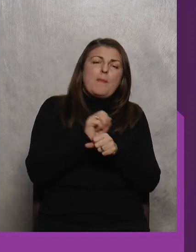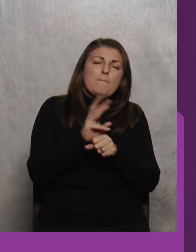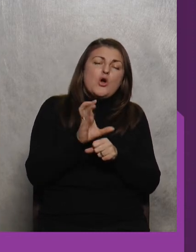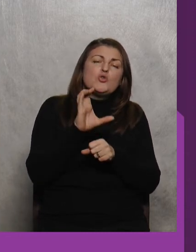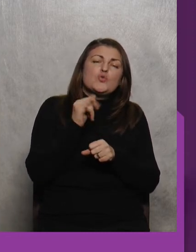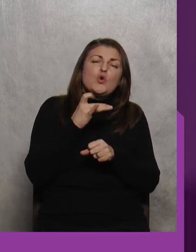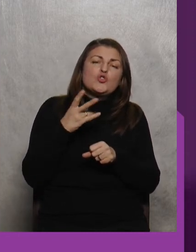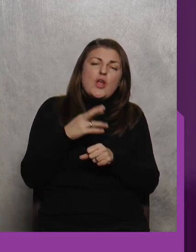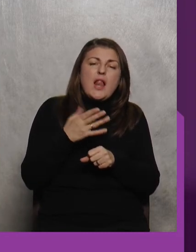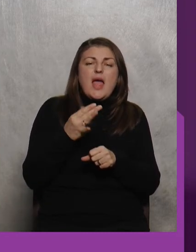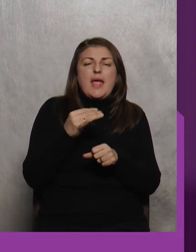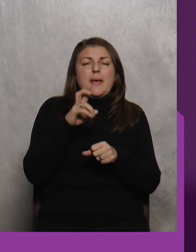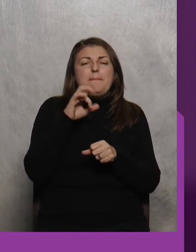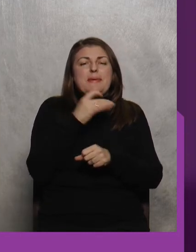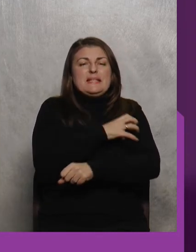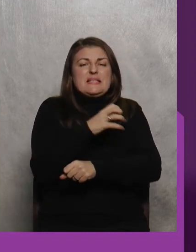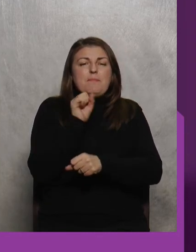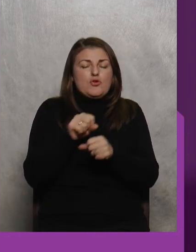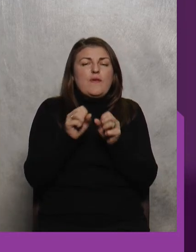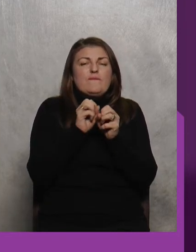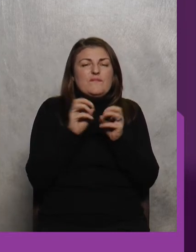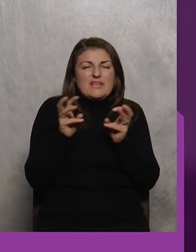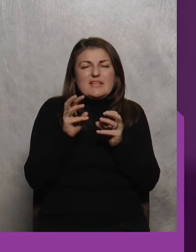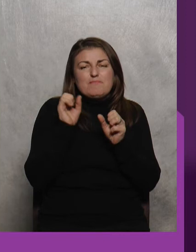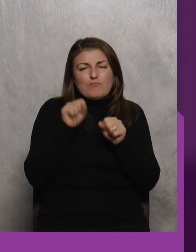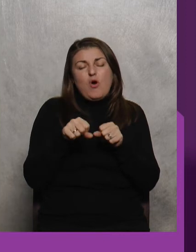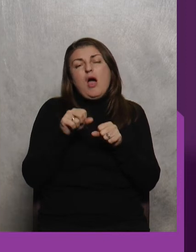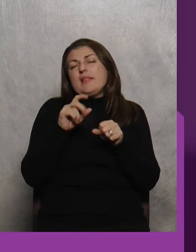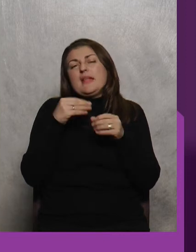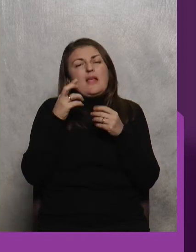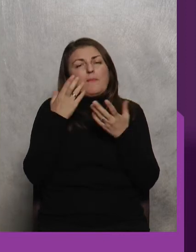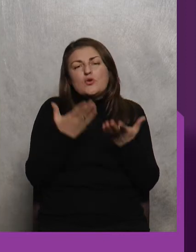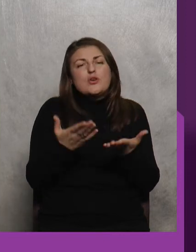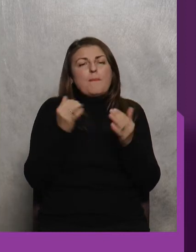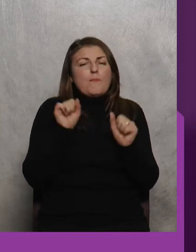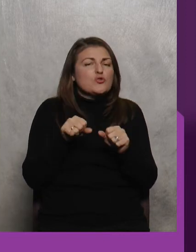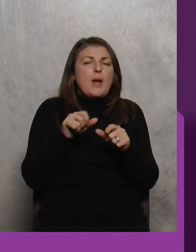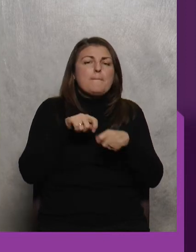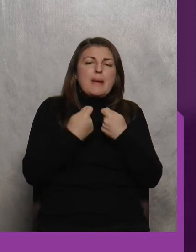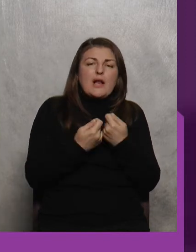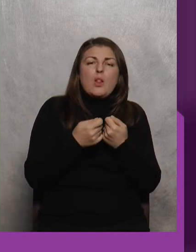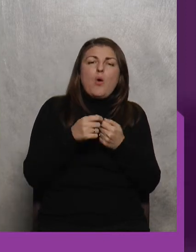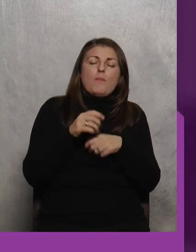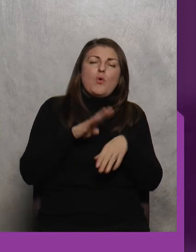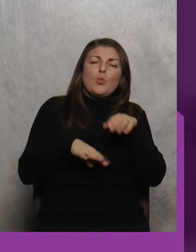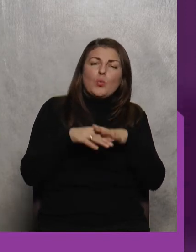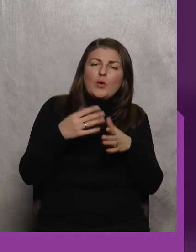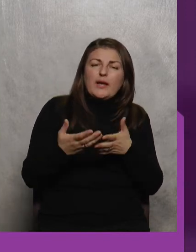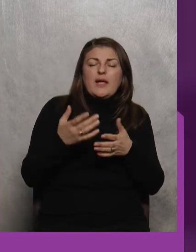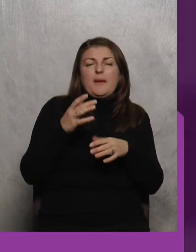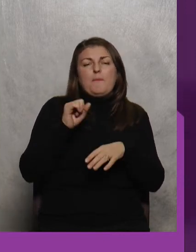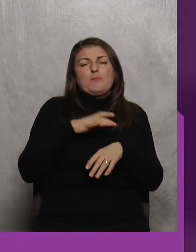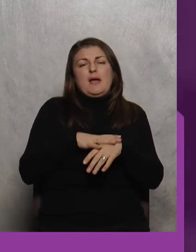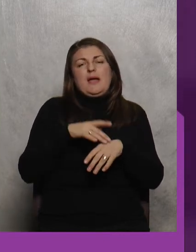і сухожилля, і біцепс може відірватися, і, не дай Боже, може перелом руки, і гвинтовий перелом,